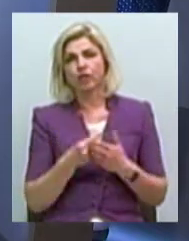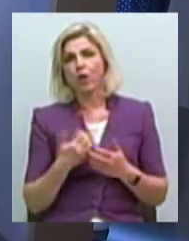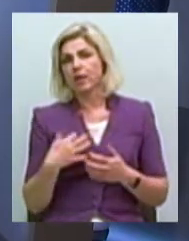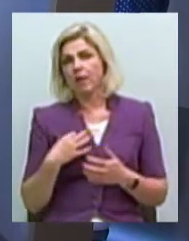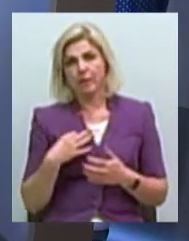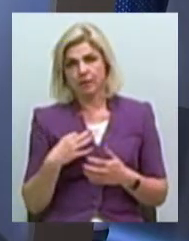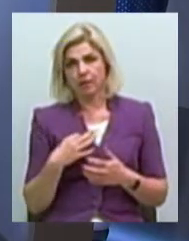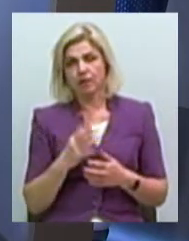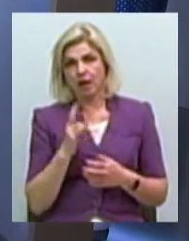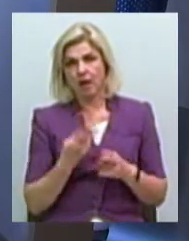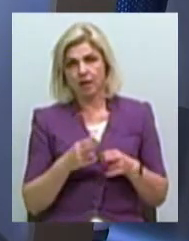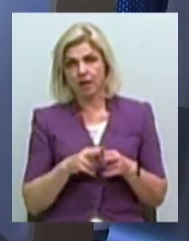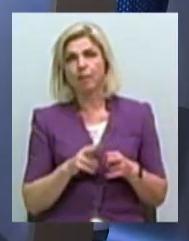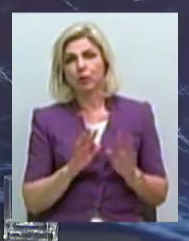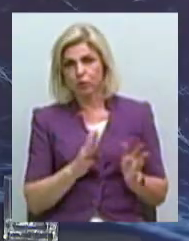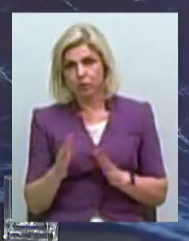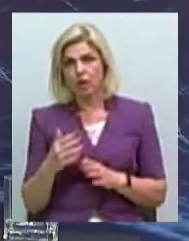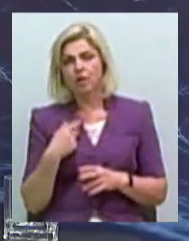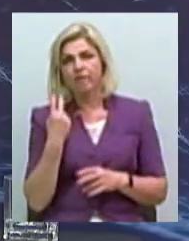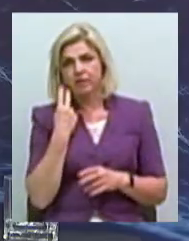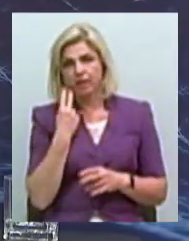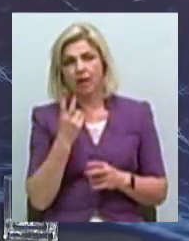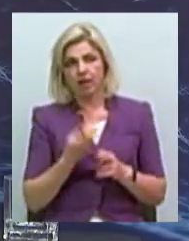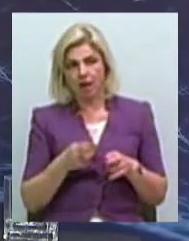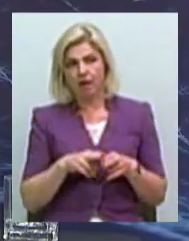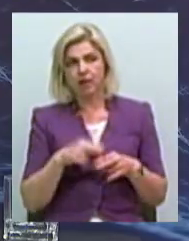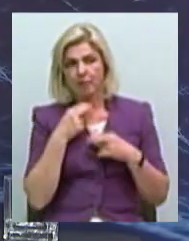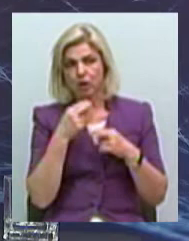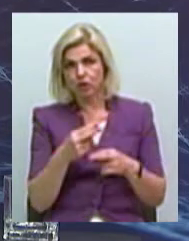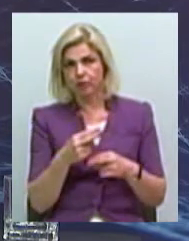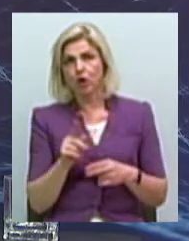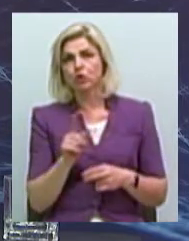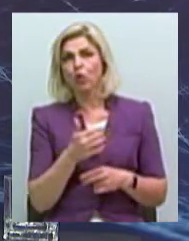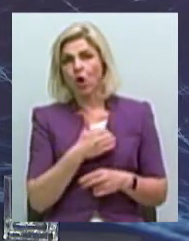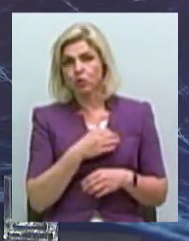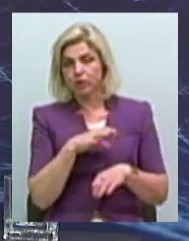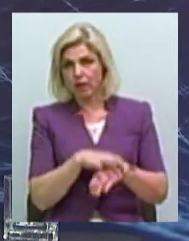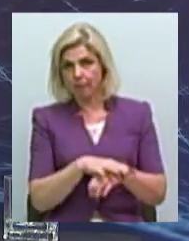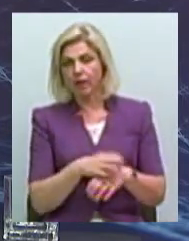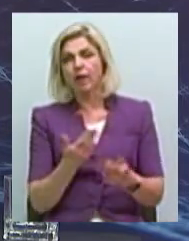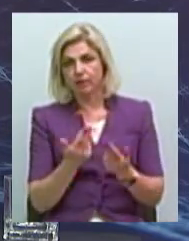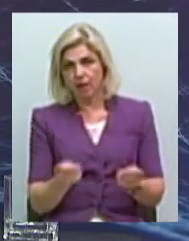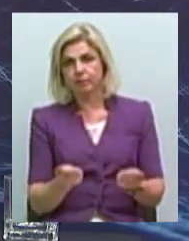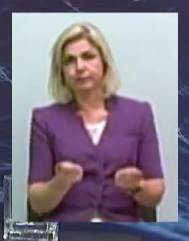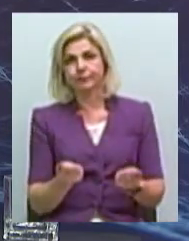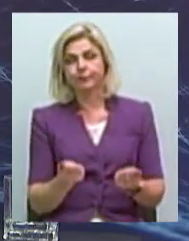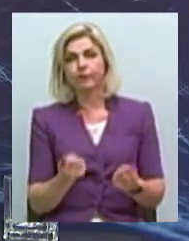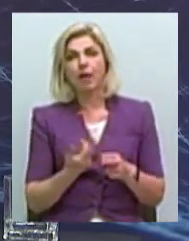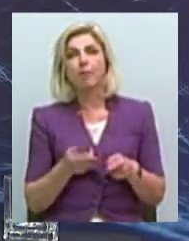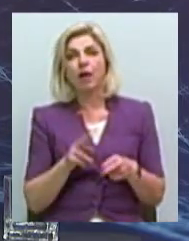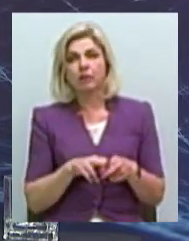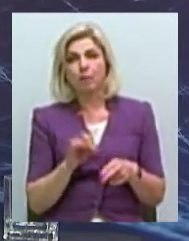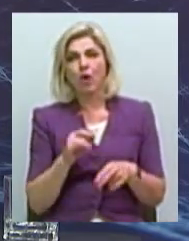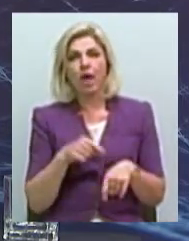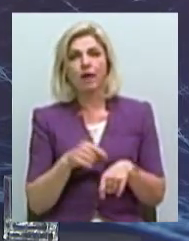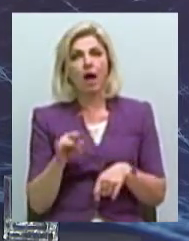небезразличия к данным аспектам, и я всегда на это обращаю внимание. Так вот, что я хочу заметить, что да, поэтому и